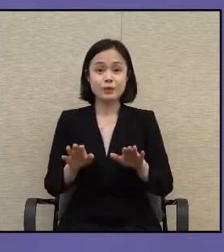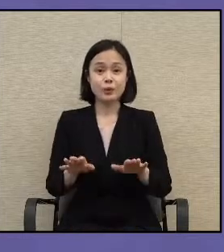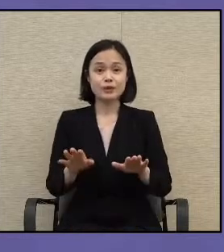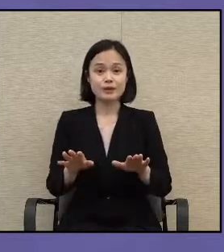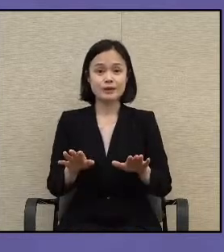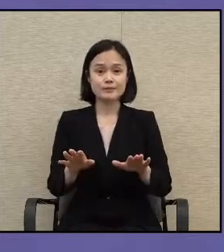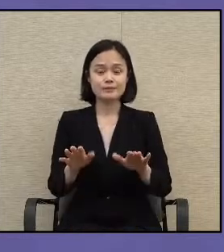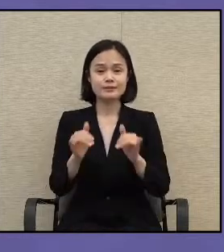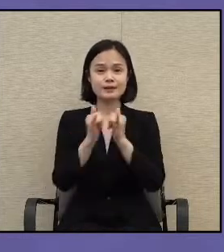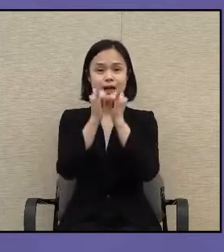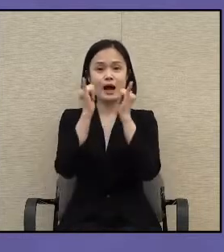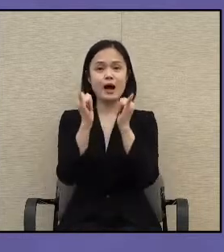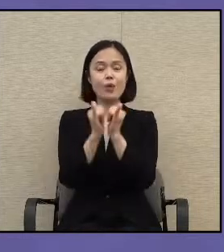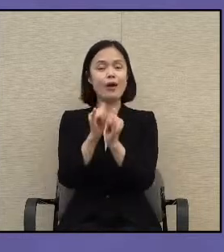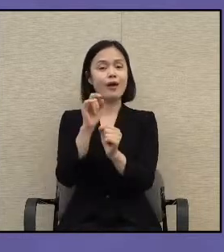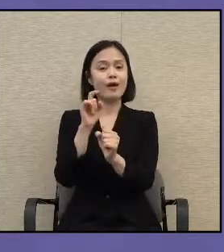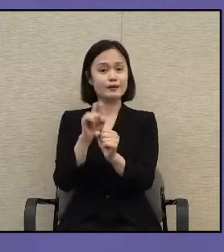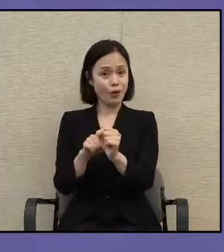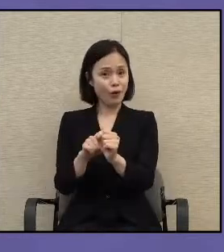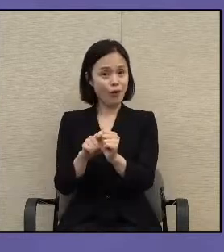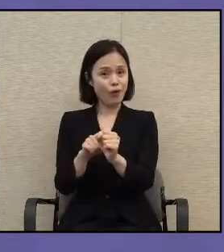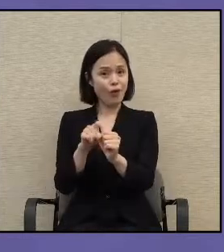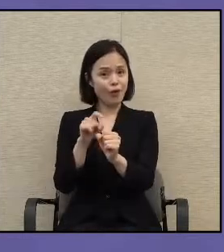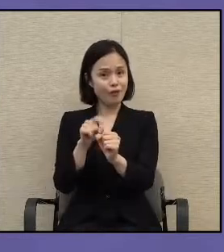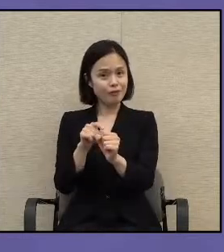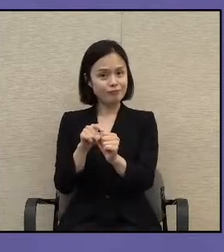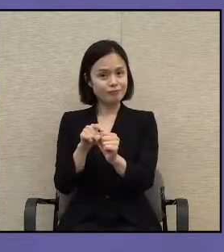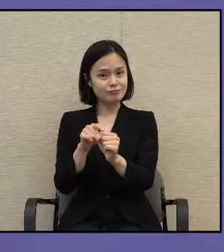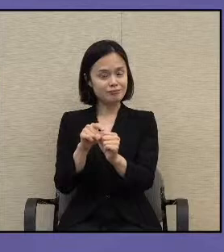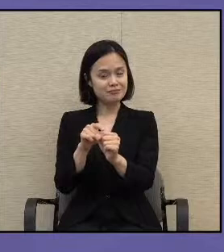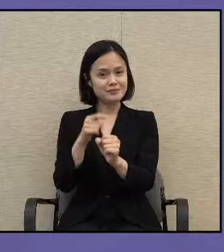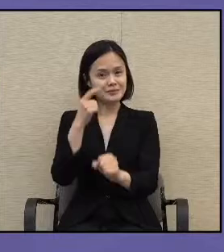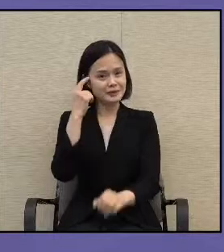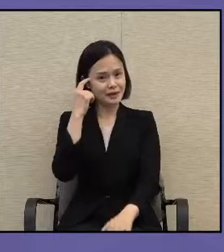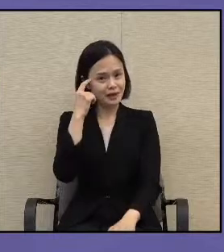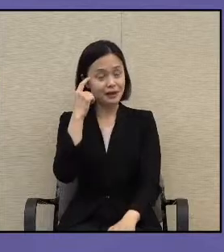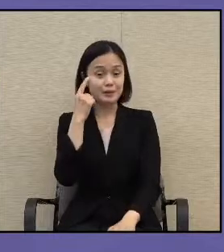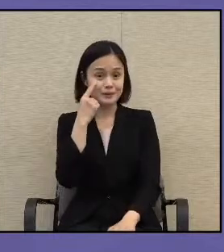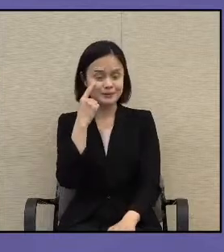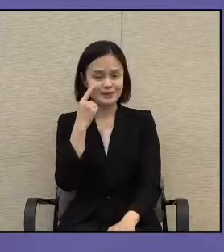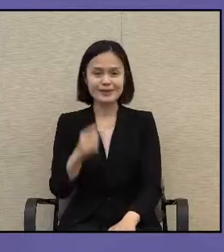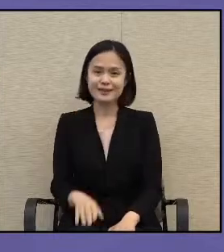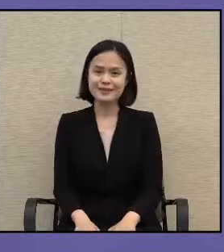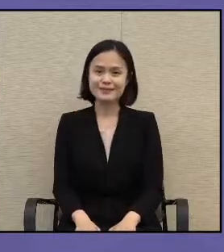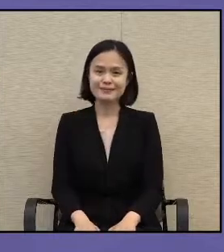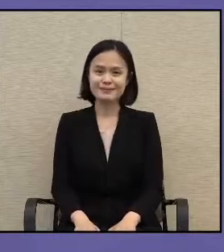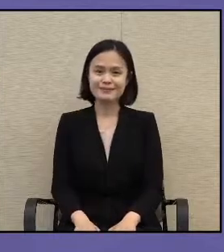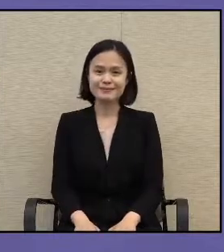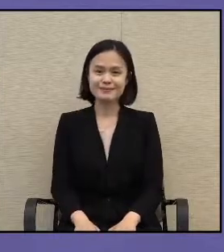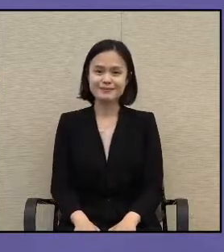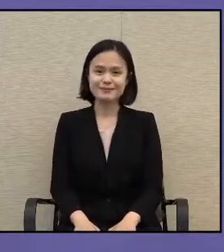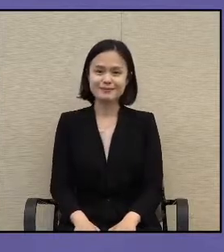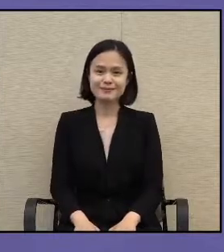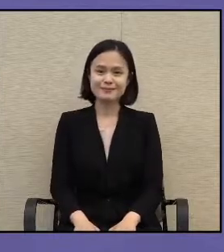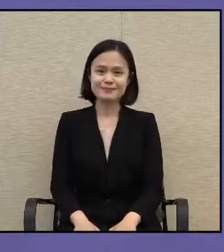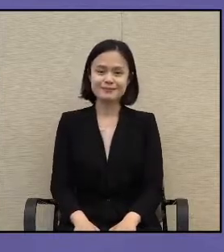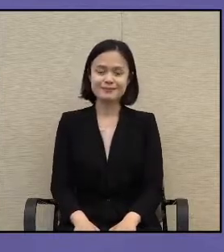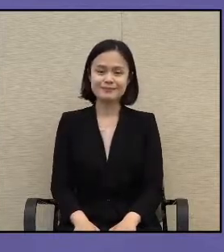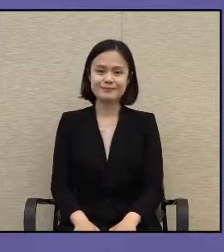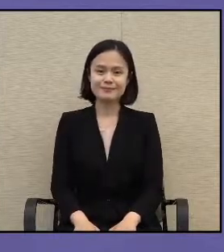사회적이라고 하는 부분에서 이제 접근을 말씀을 드릴 텐데 사회적이라고 이야기를 할 때는 이제